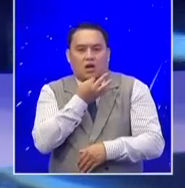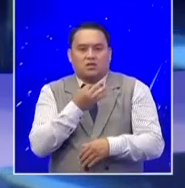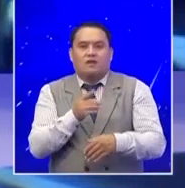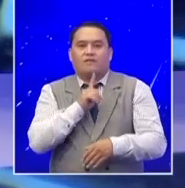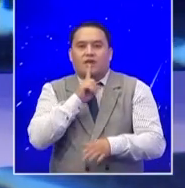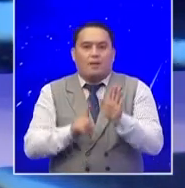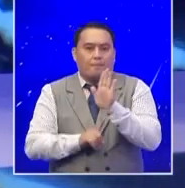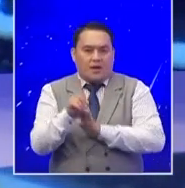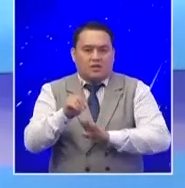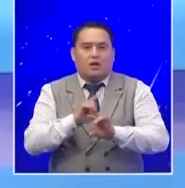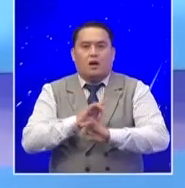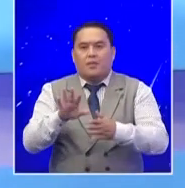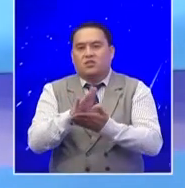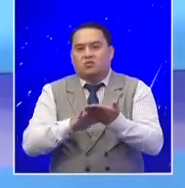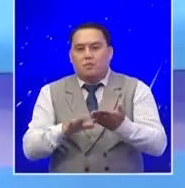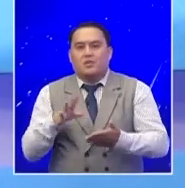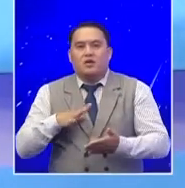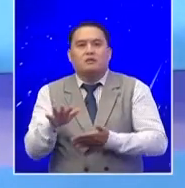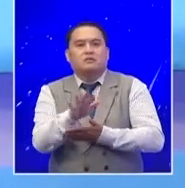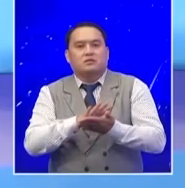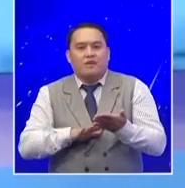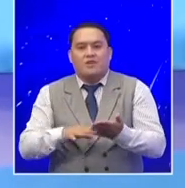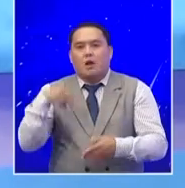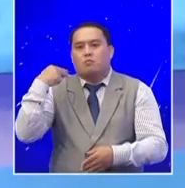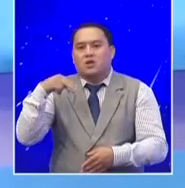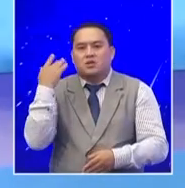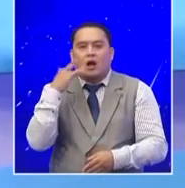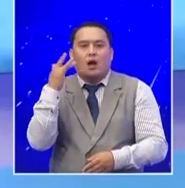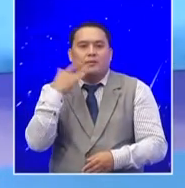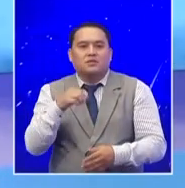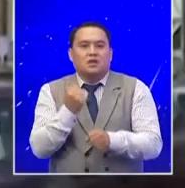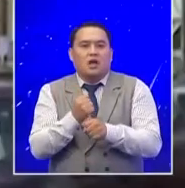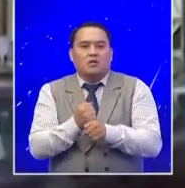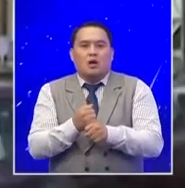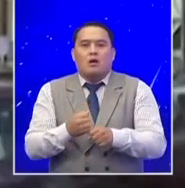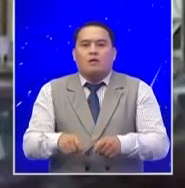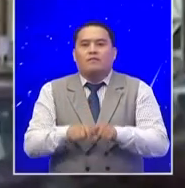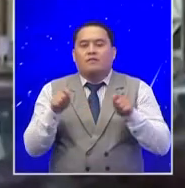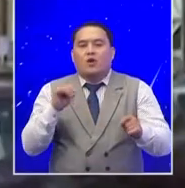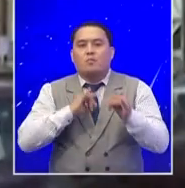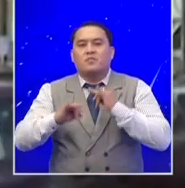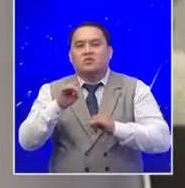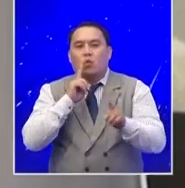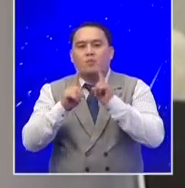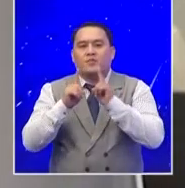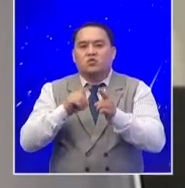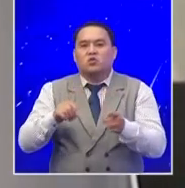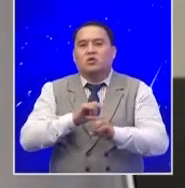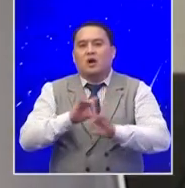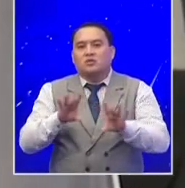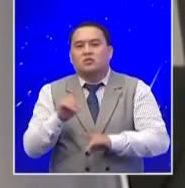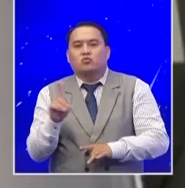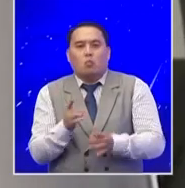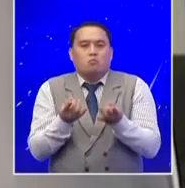срока, передает корреспондент Хабар-24. Такое заявление президент США сделал накануне во время брифинга. Он также отметил, что